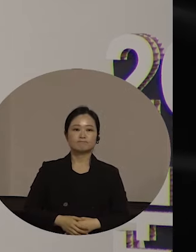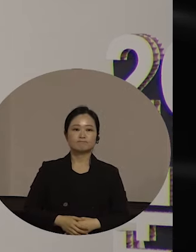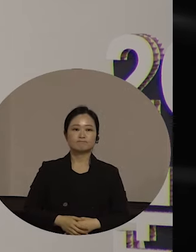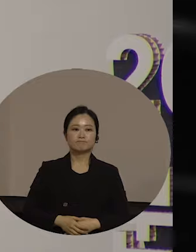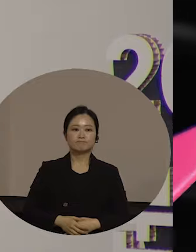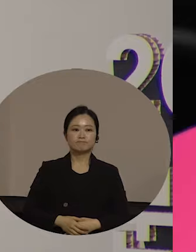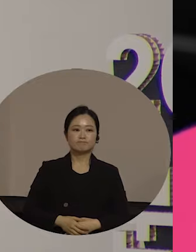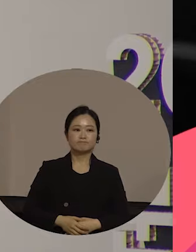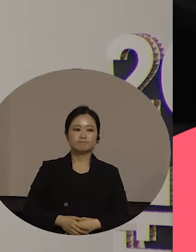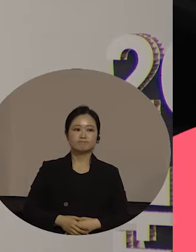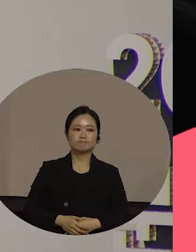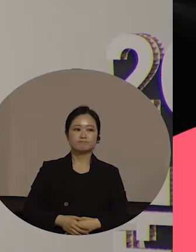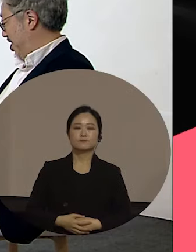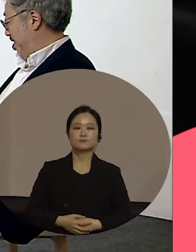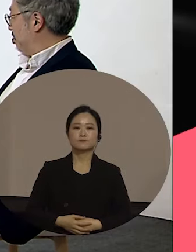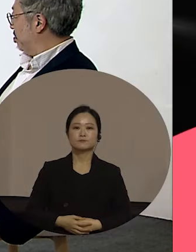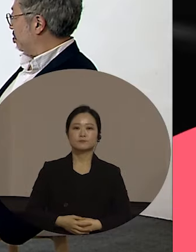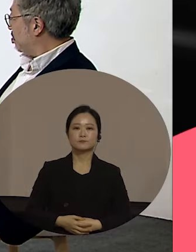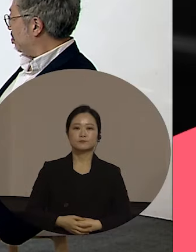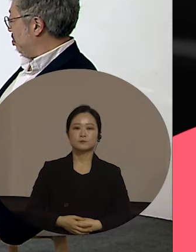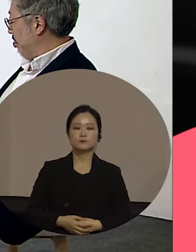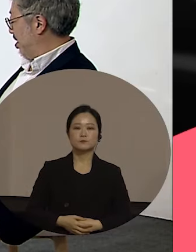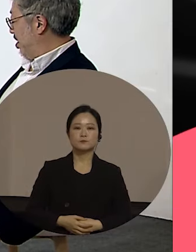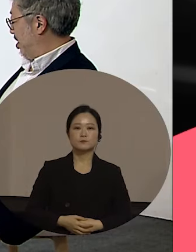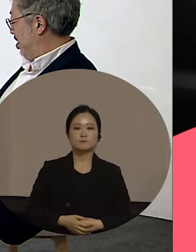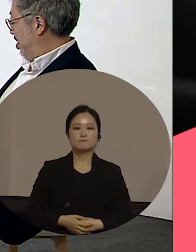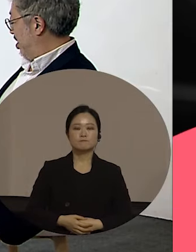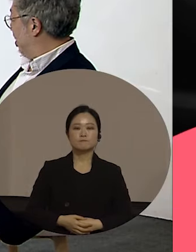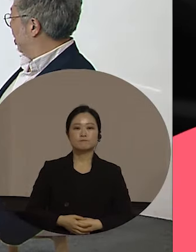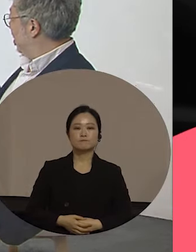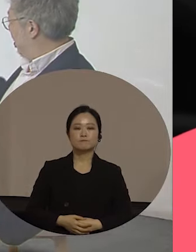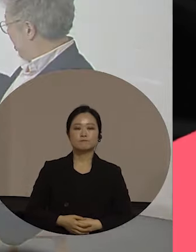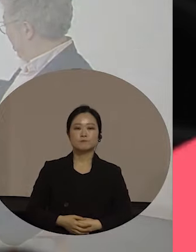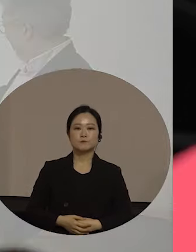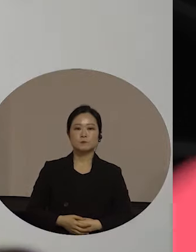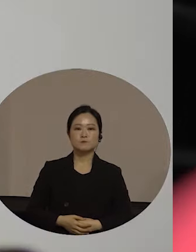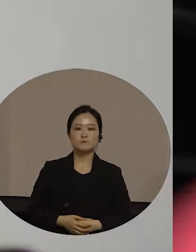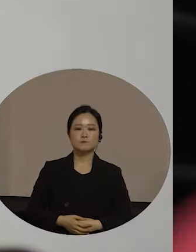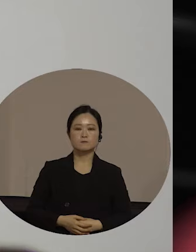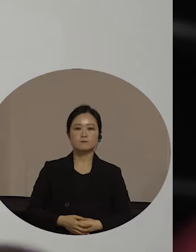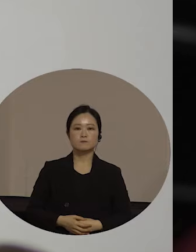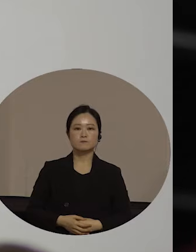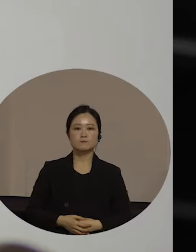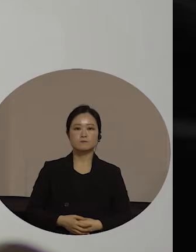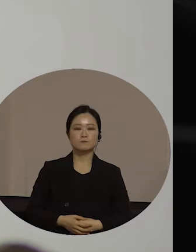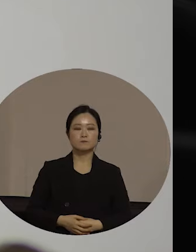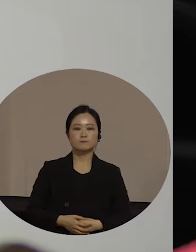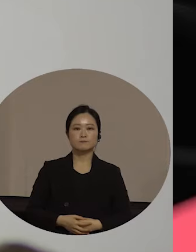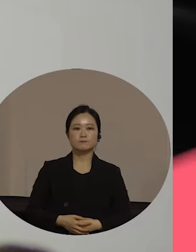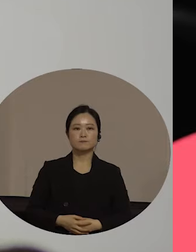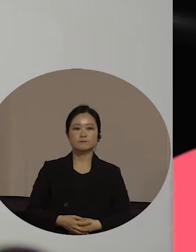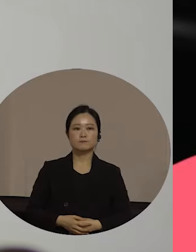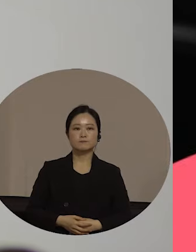뭐 말씀을 해주시면 됩니다. Yes, I know you have to limit our time because we would talk an